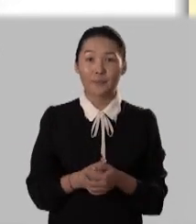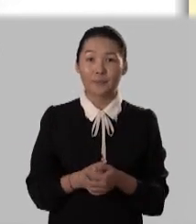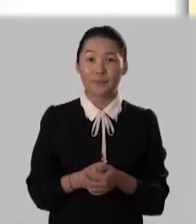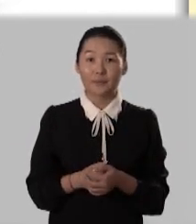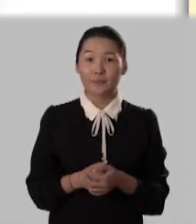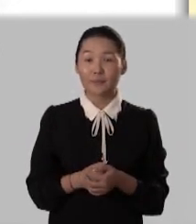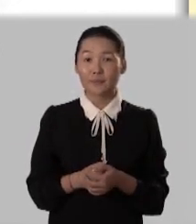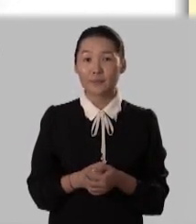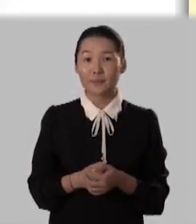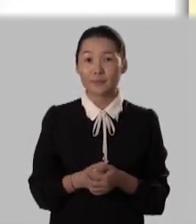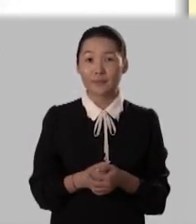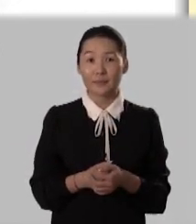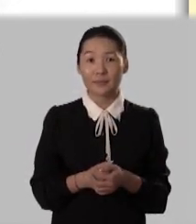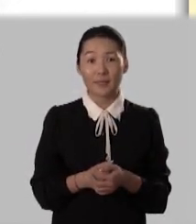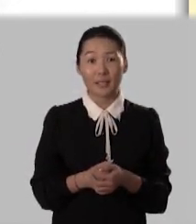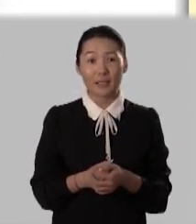да не да